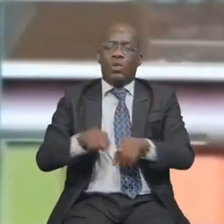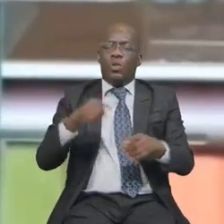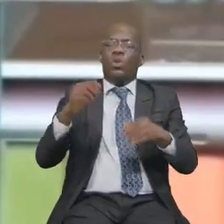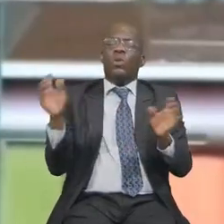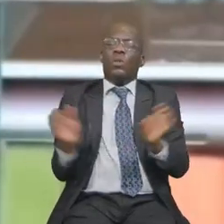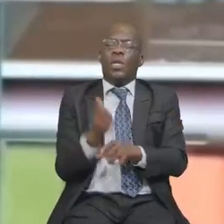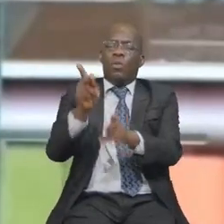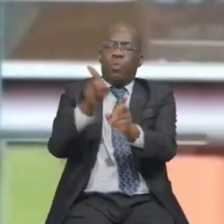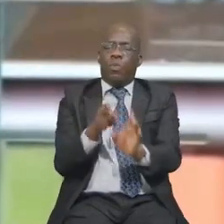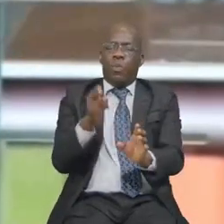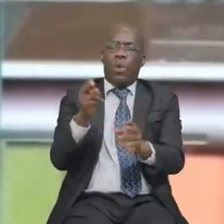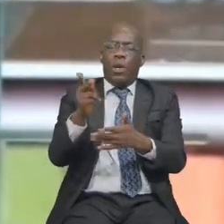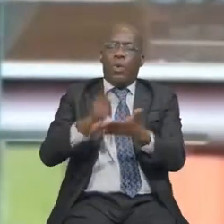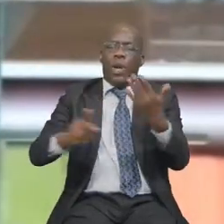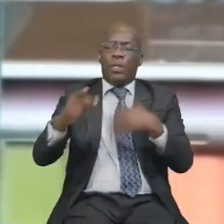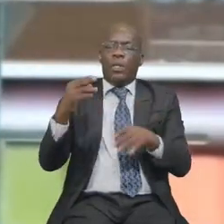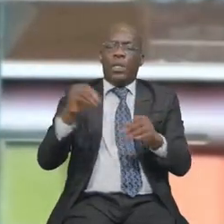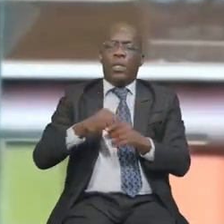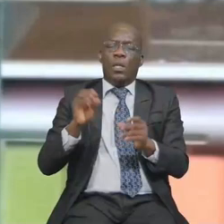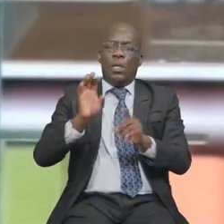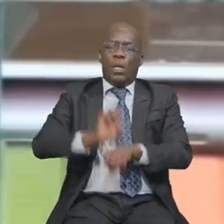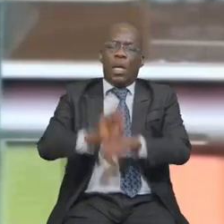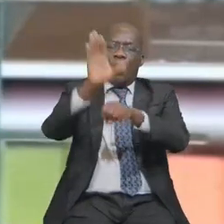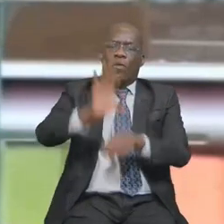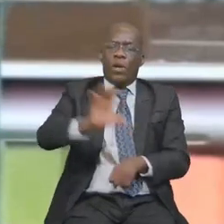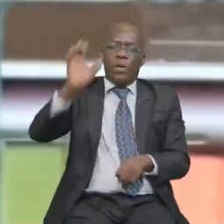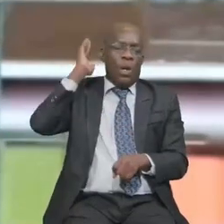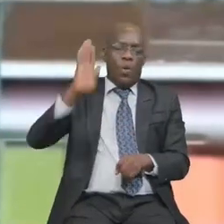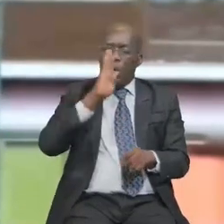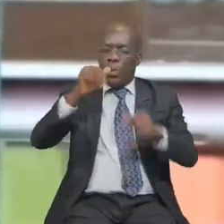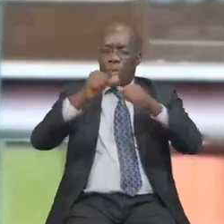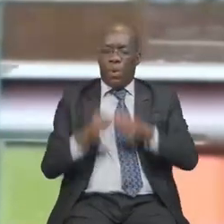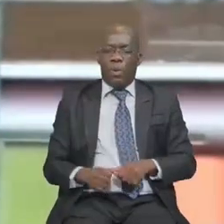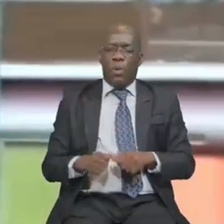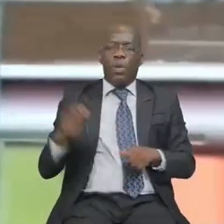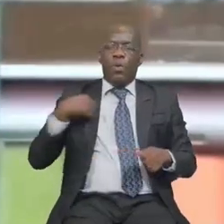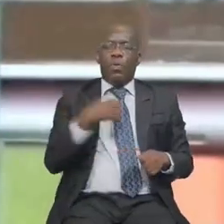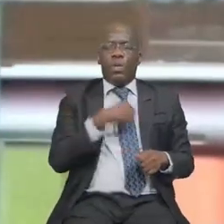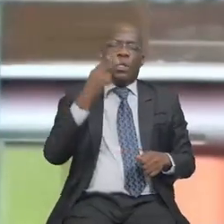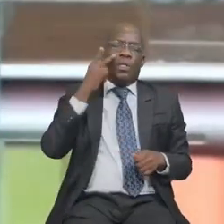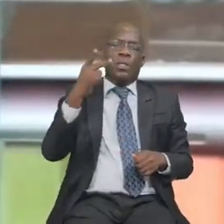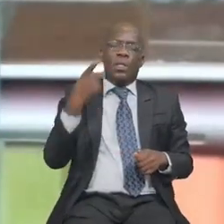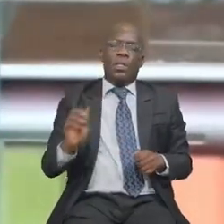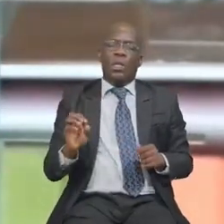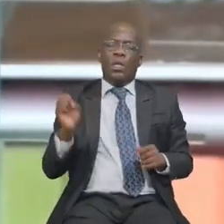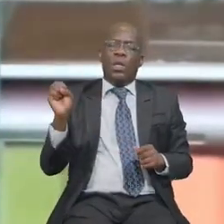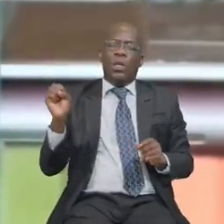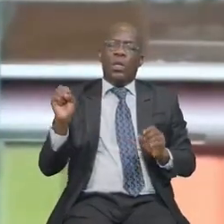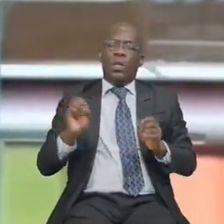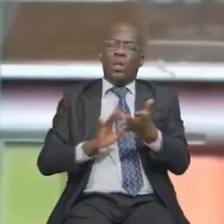seront permanentes. Et tu verras la gloire de Dieu brillant sur ton visage dans ta